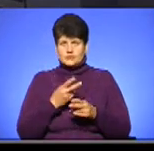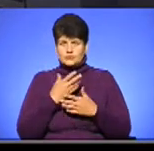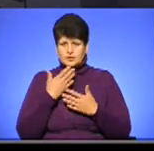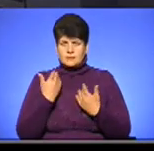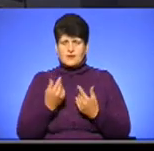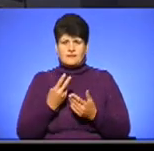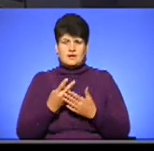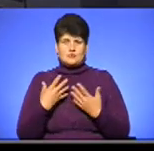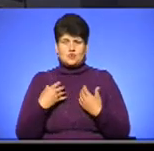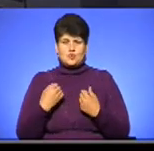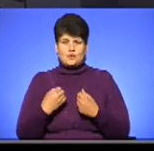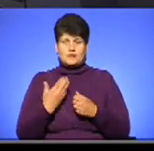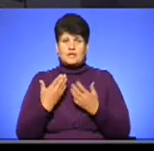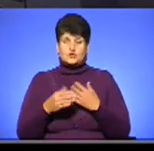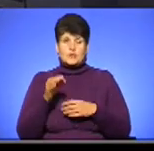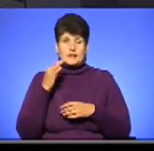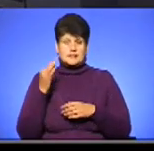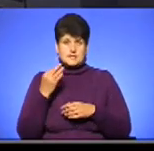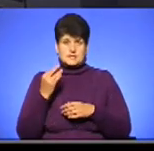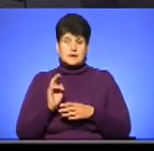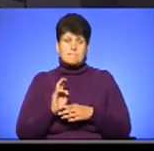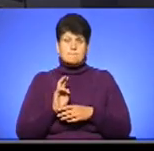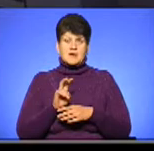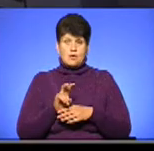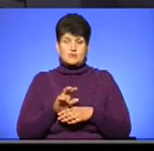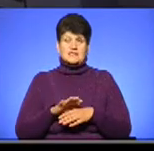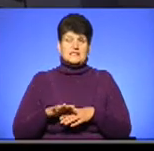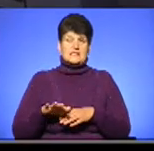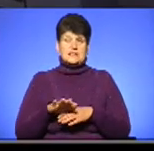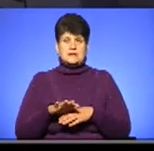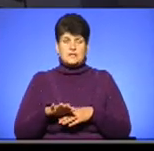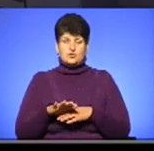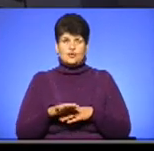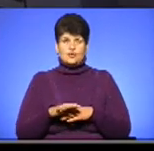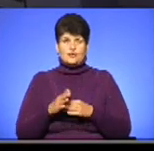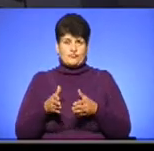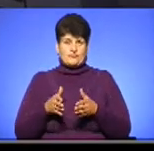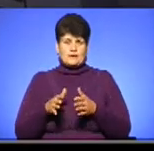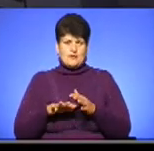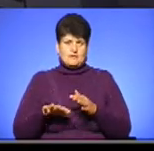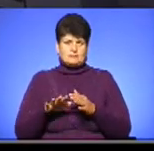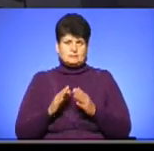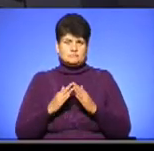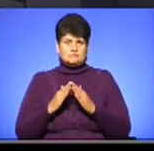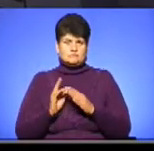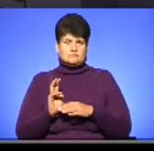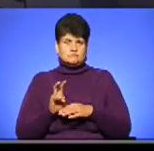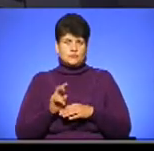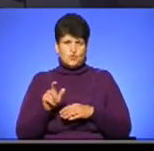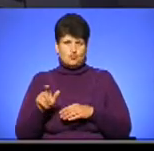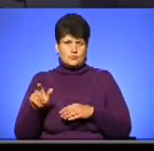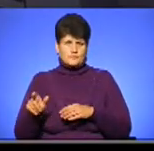здорова. Якщо вже лисиця приходив на територію, десь в двір, на подвір'я, і вона тут, якщо